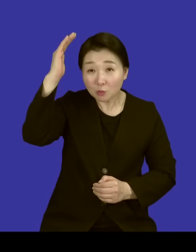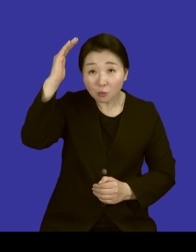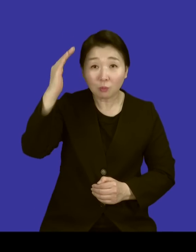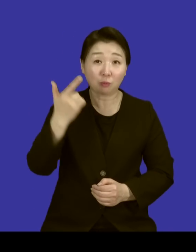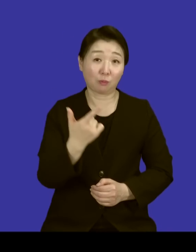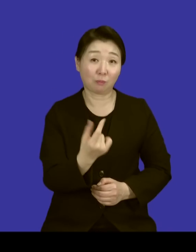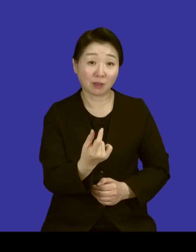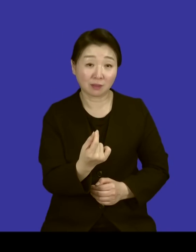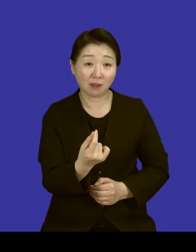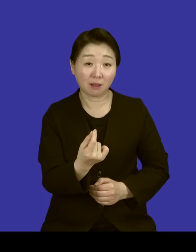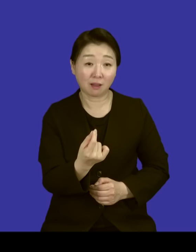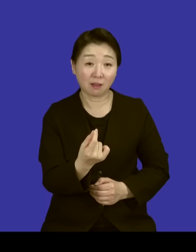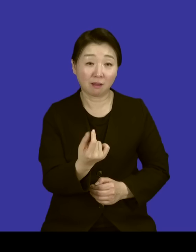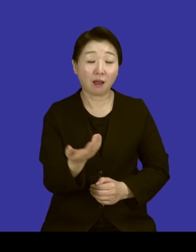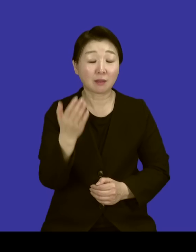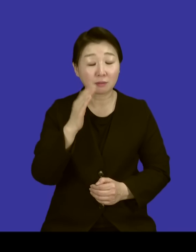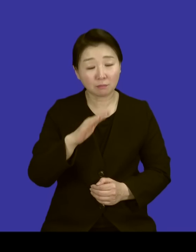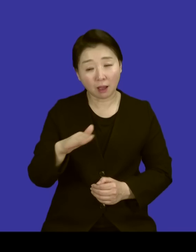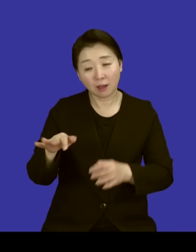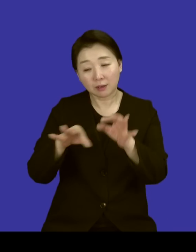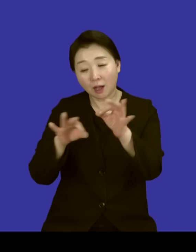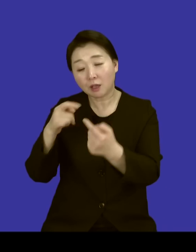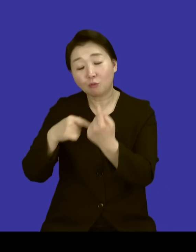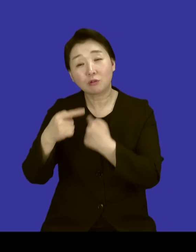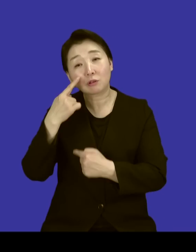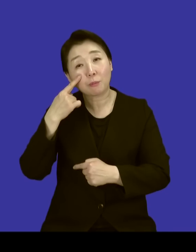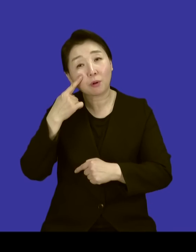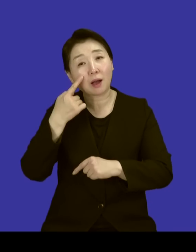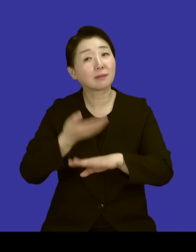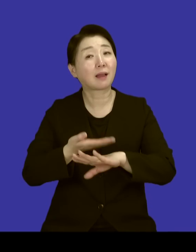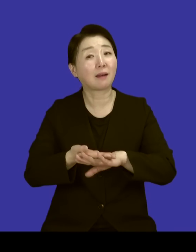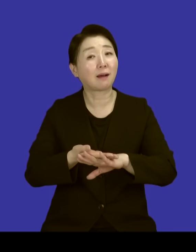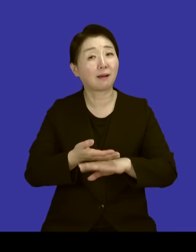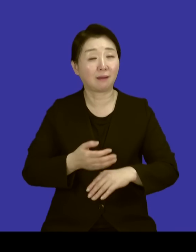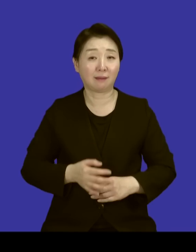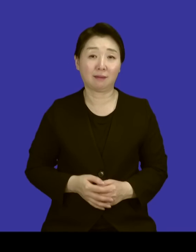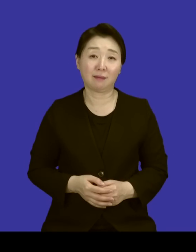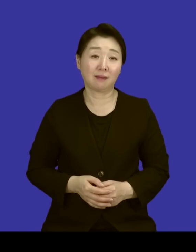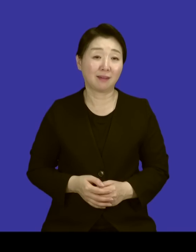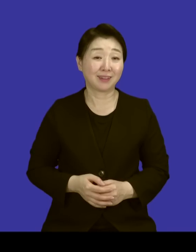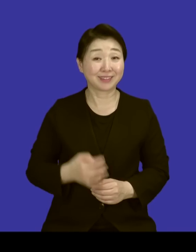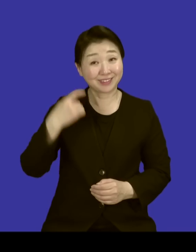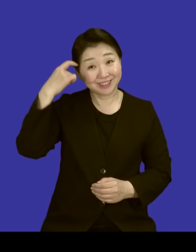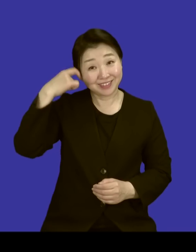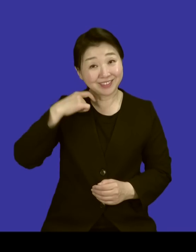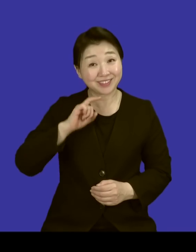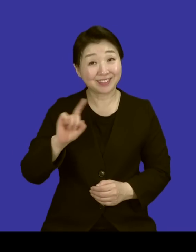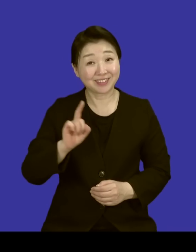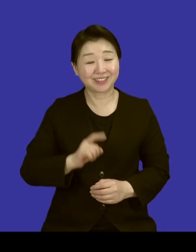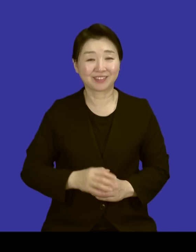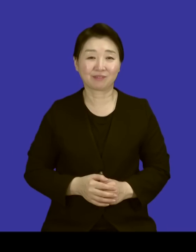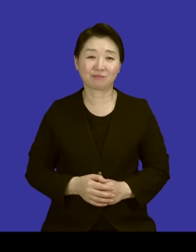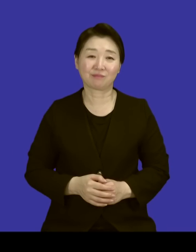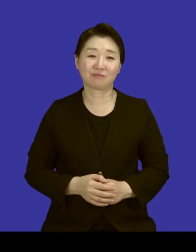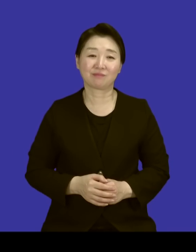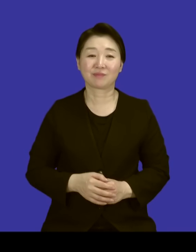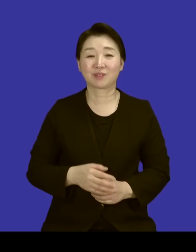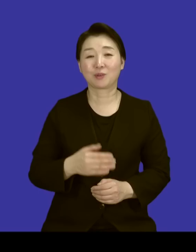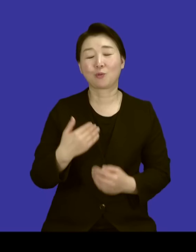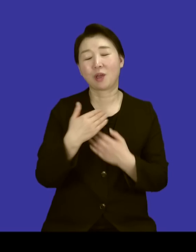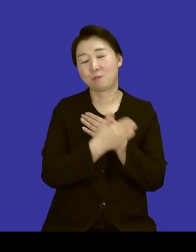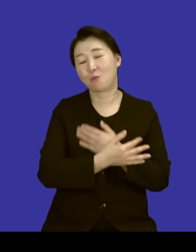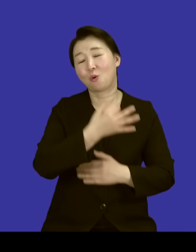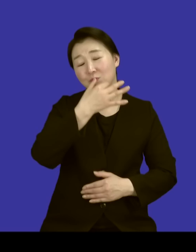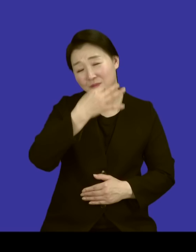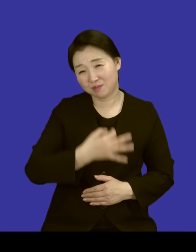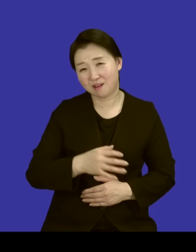막상 가게를 운영해 보면 이게 많이 다른 일이잖아요. 다르죠. 그렇죠? 예. 어떠세요? 일단 몸이 힘들죠. 네. 예,